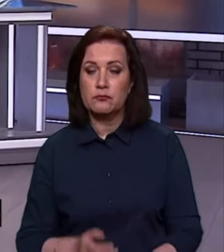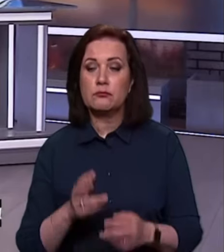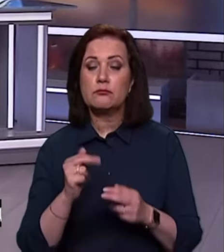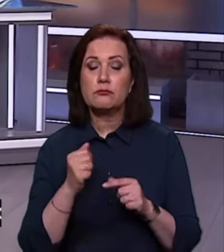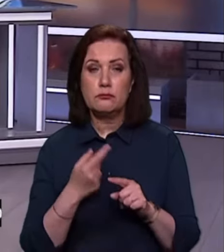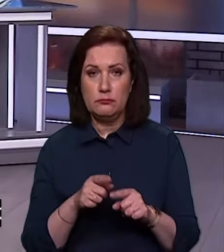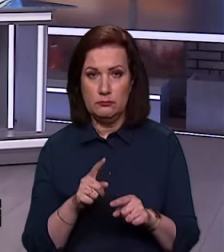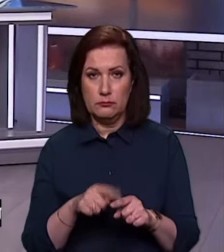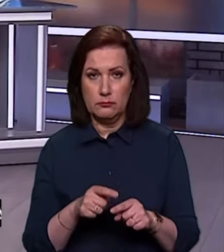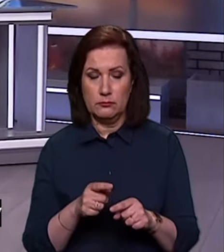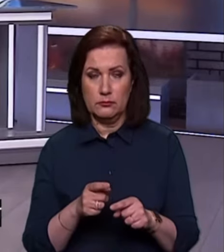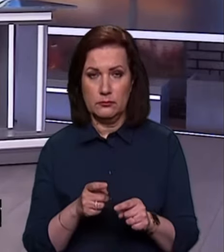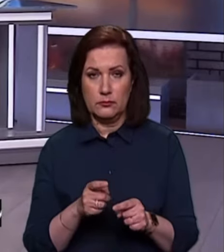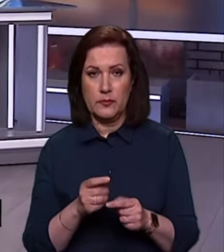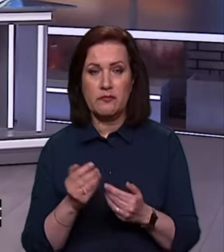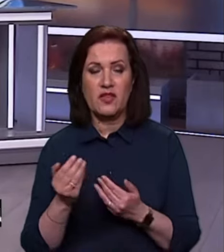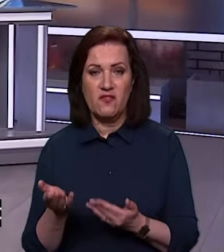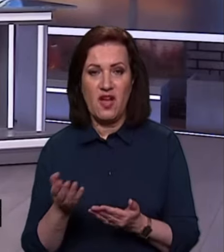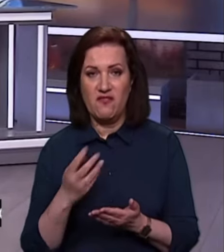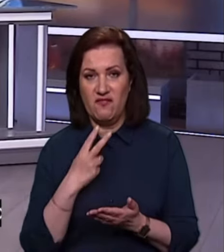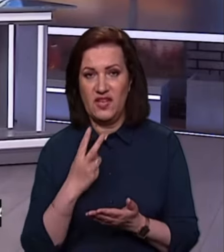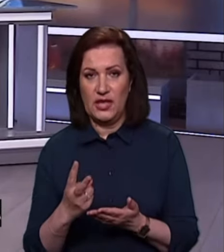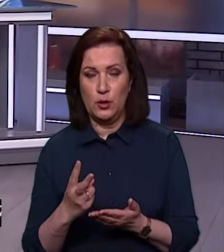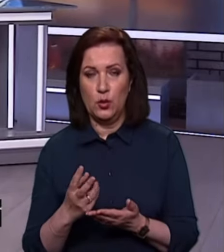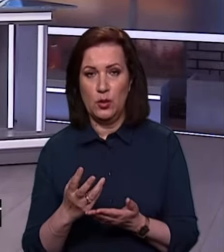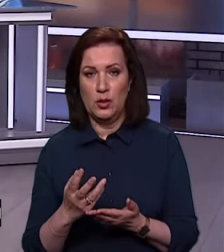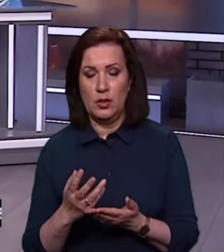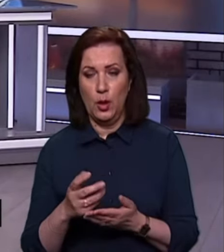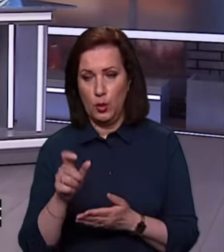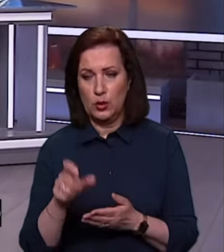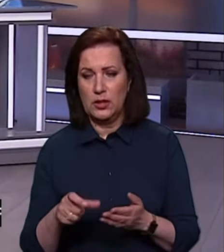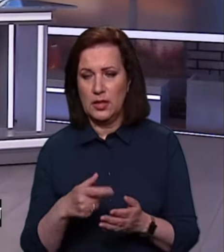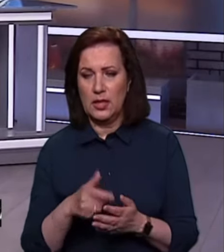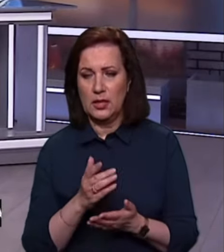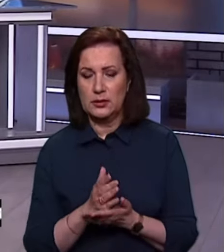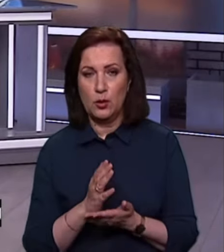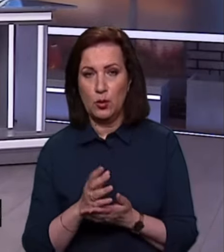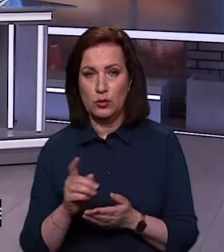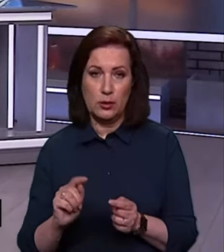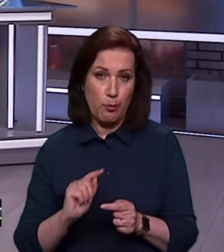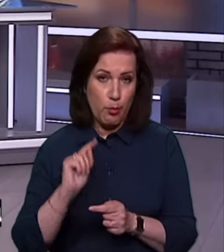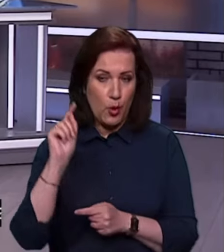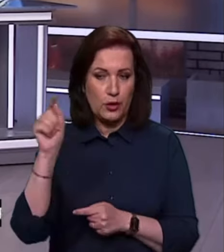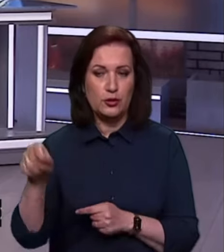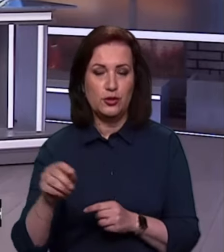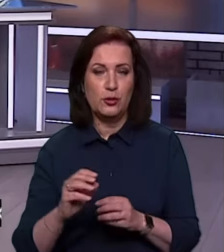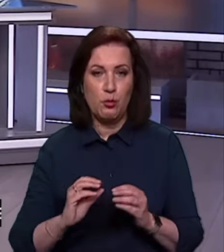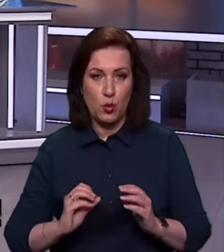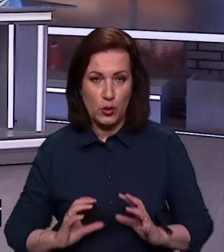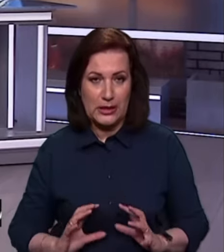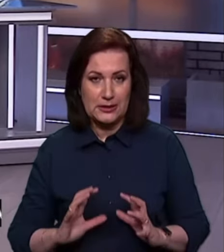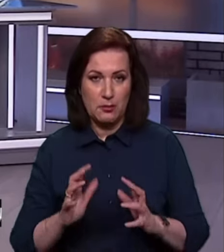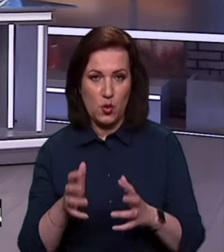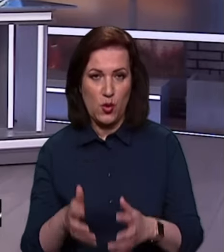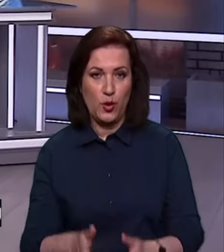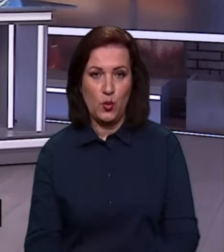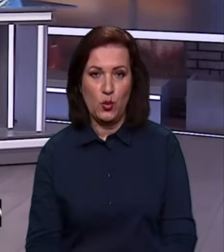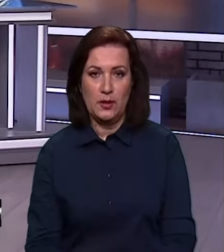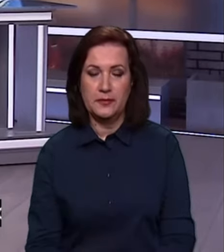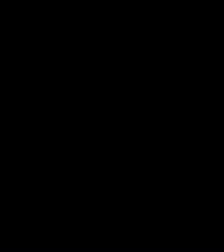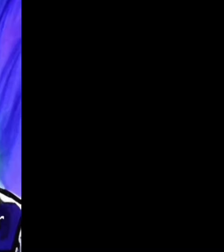це вам видно, от якраз людині, яка знаходиться по інший бік земної кулі?